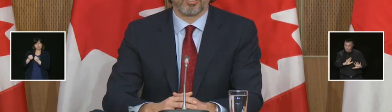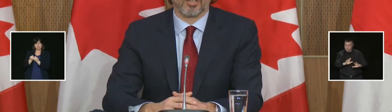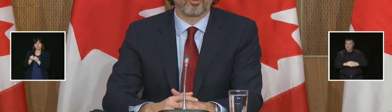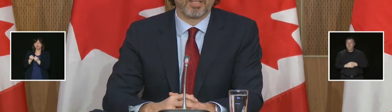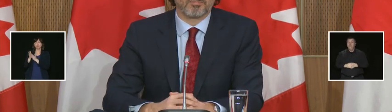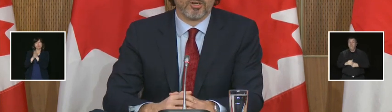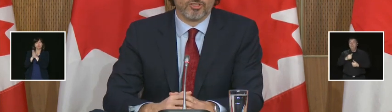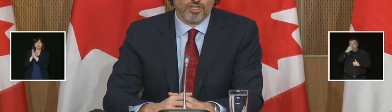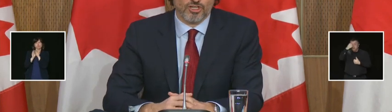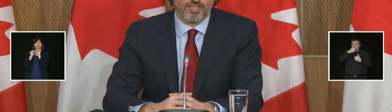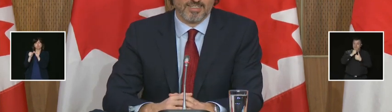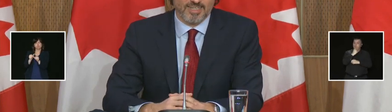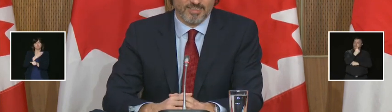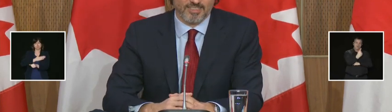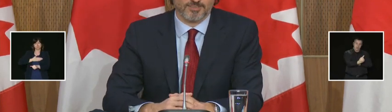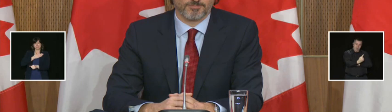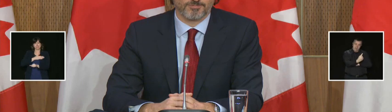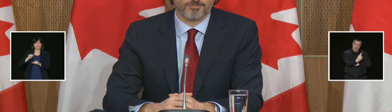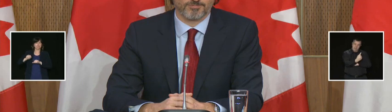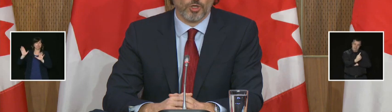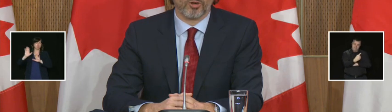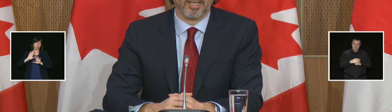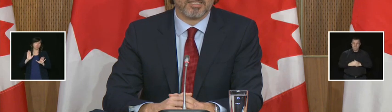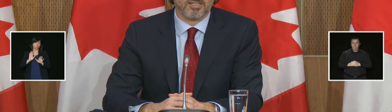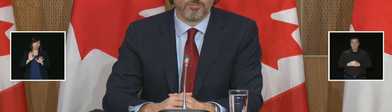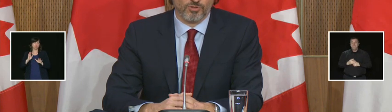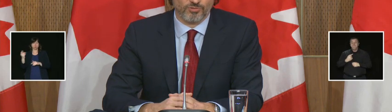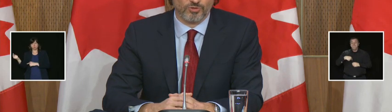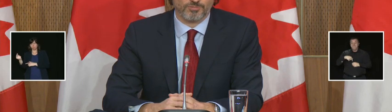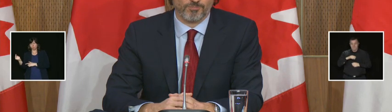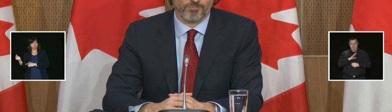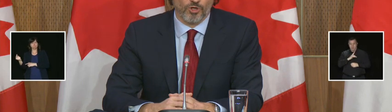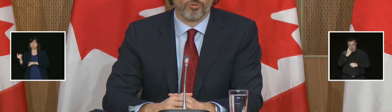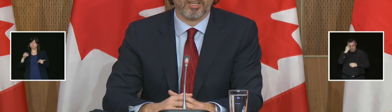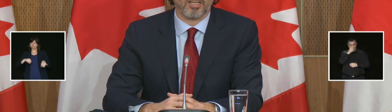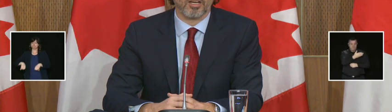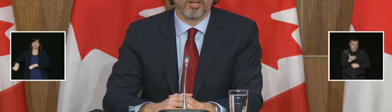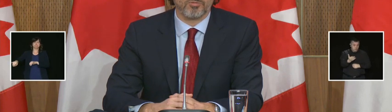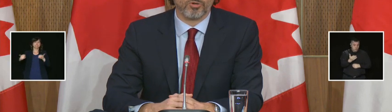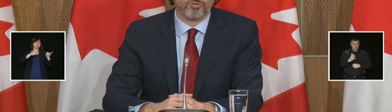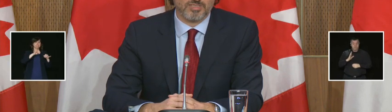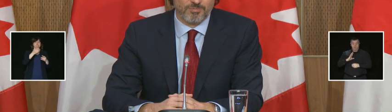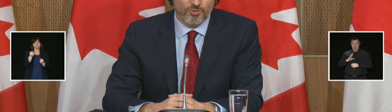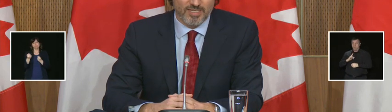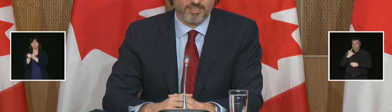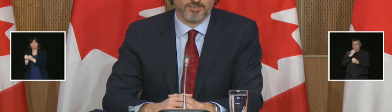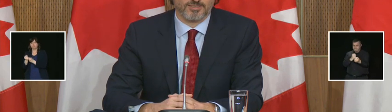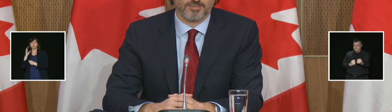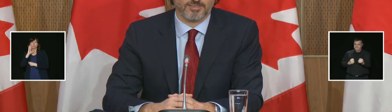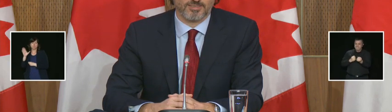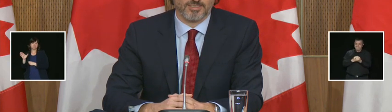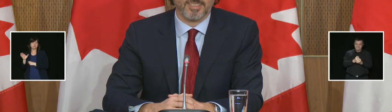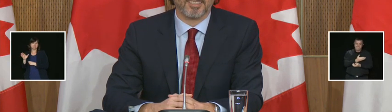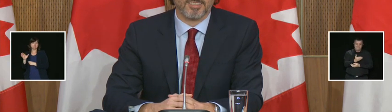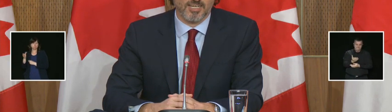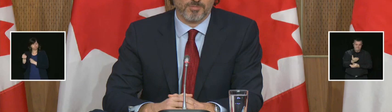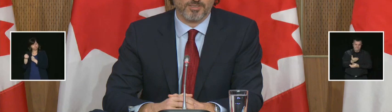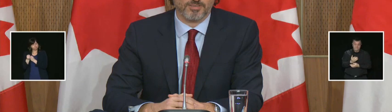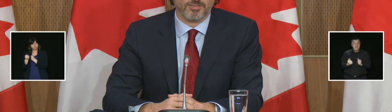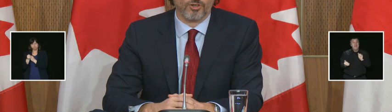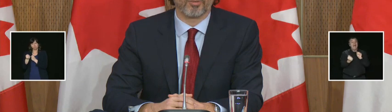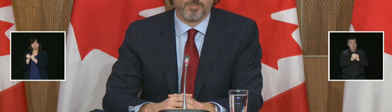que vous n'êtes pas seul là-dedans on reste là pour vous envoyer là pour vous appuyer et